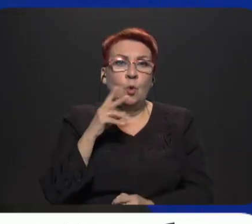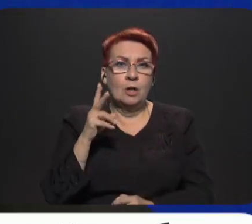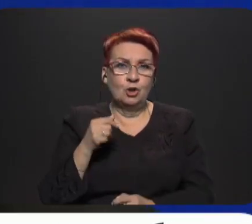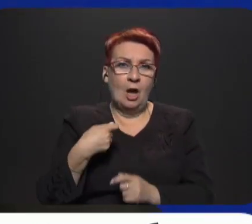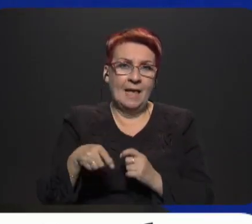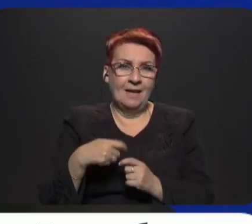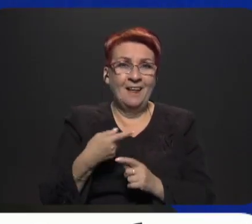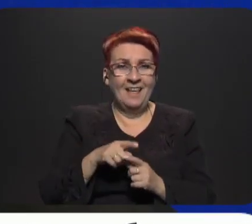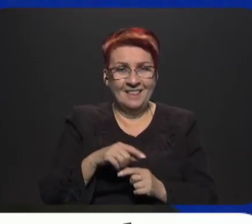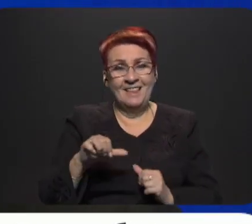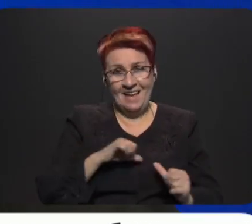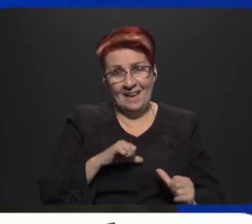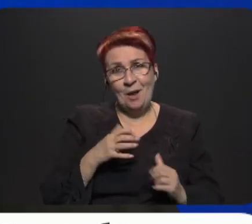грех.